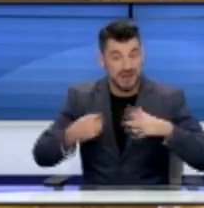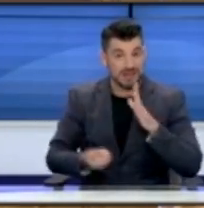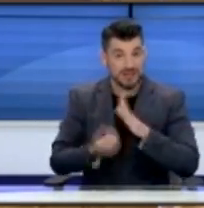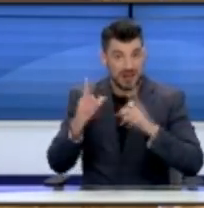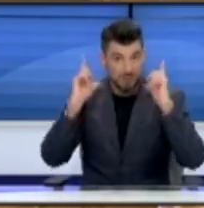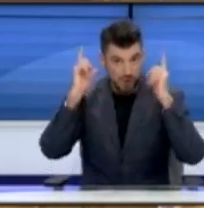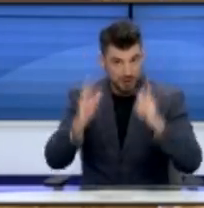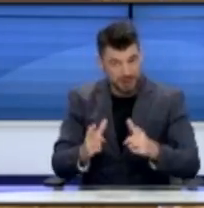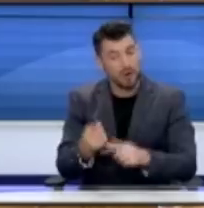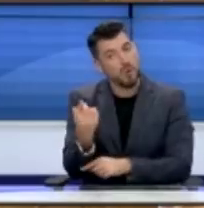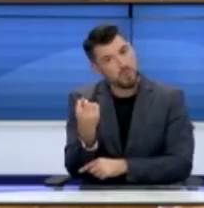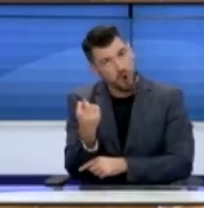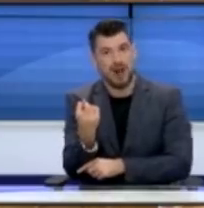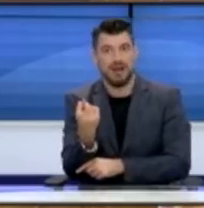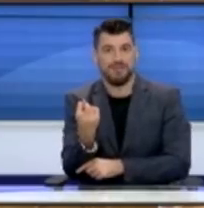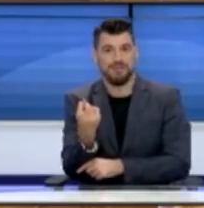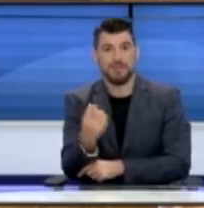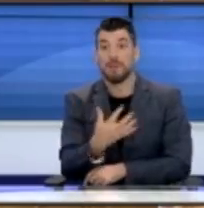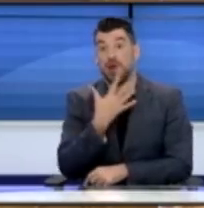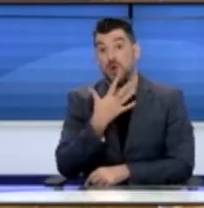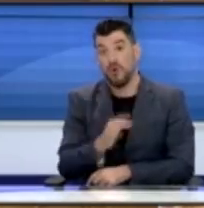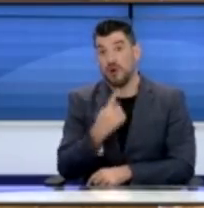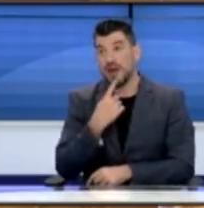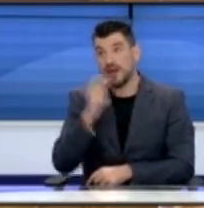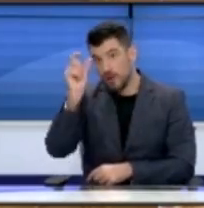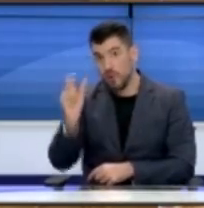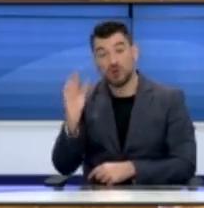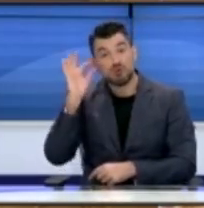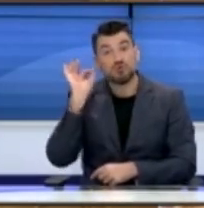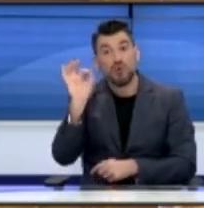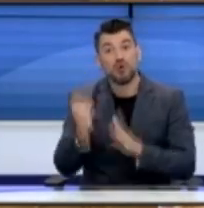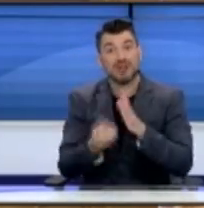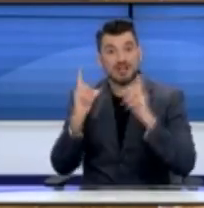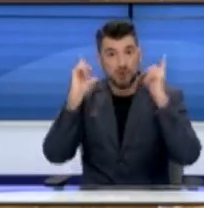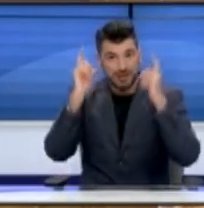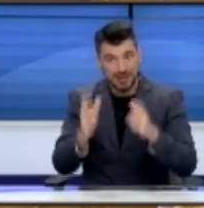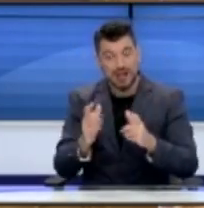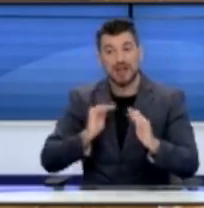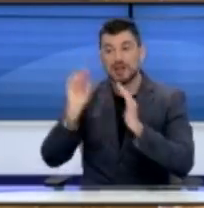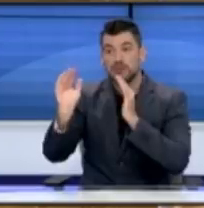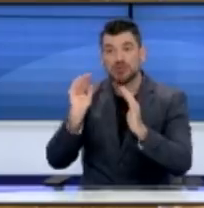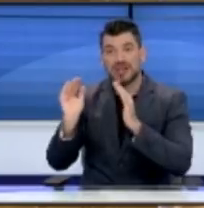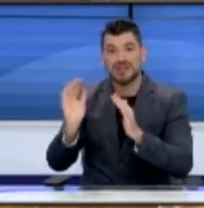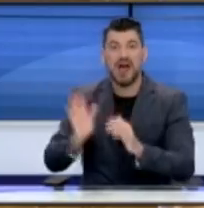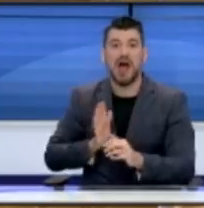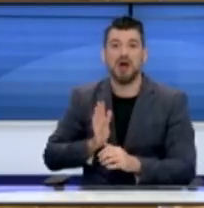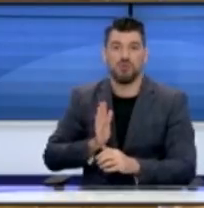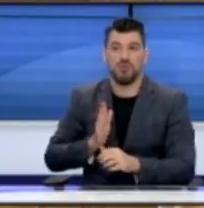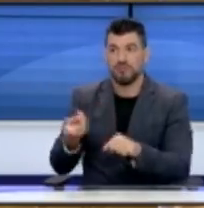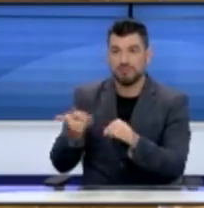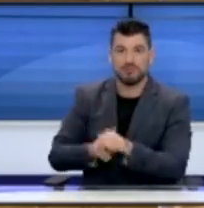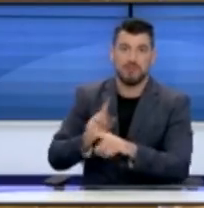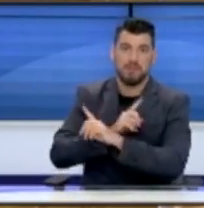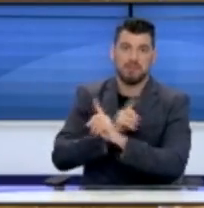πάνω, όταν λέει πως κυρίαρχος στόχος της ήταν η προστασία της ανθρώπινης ζωής. Δεν